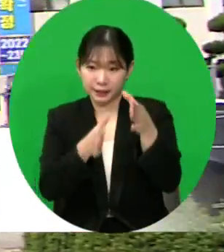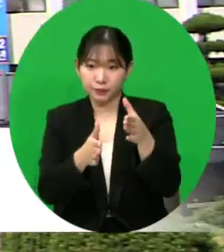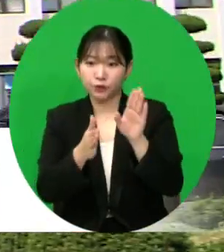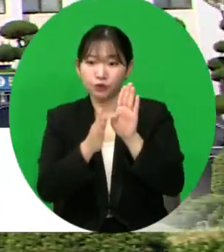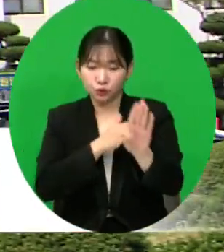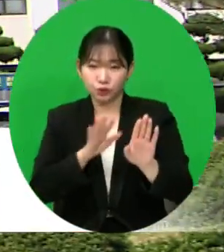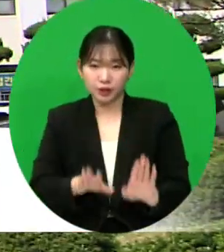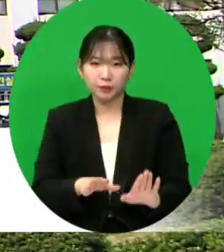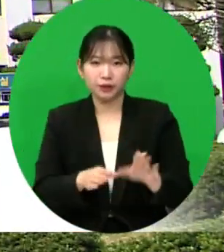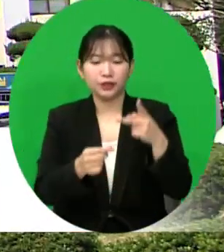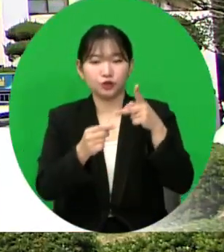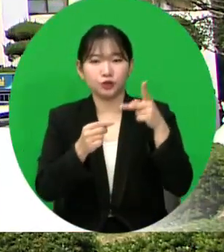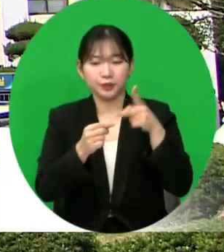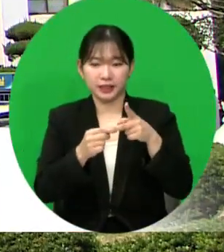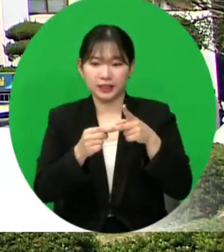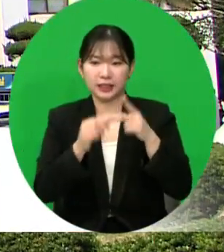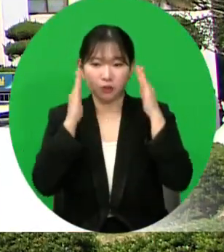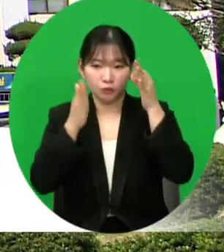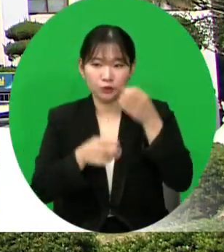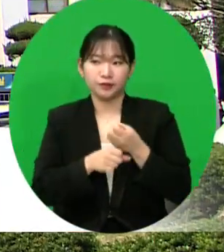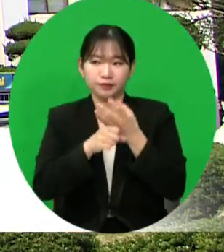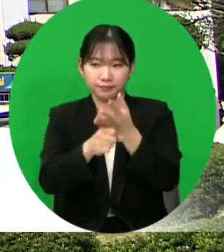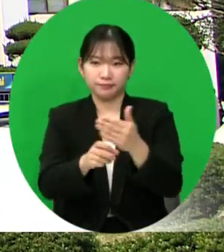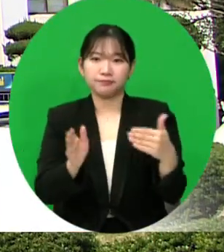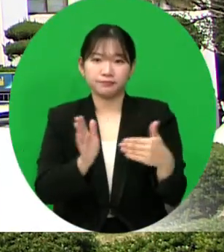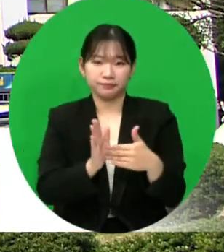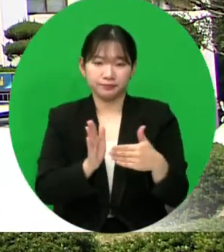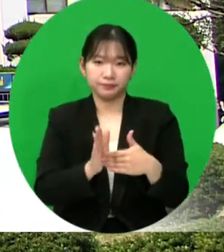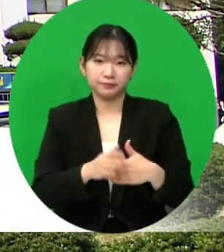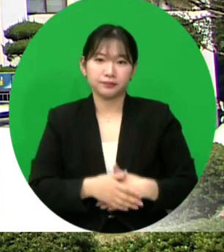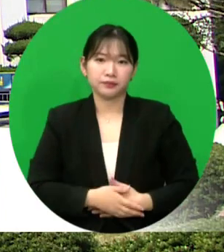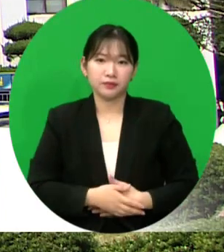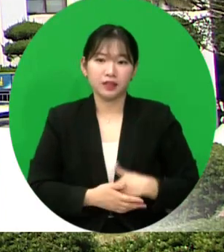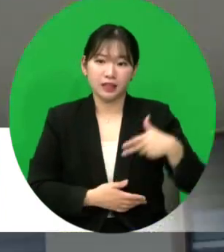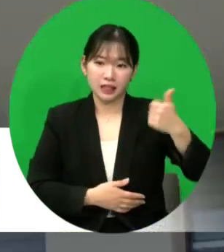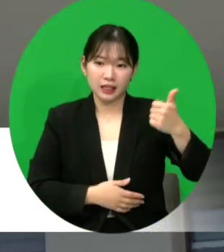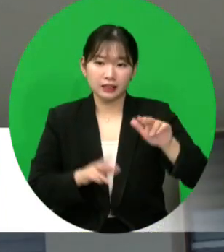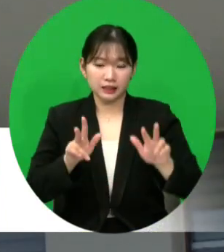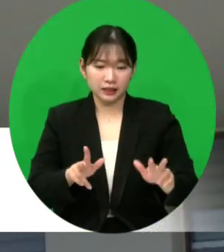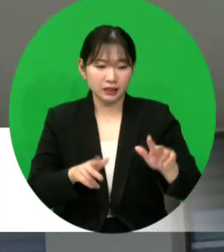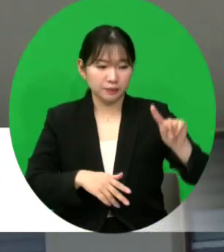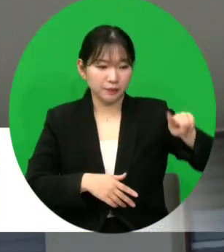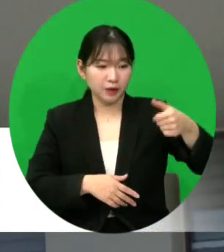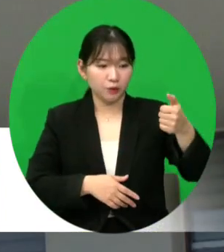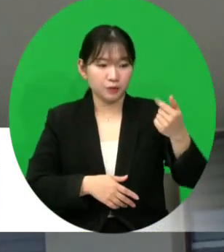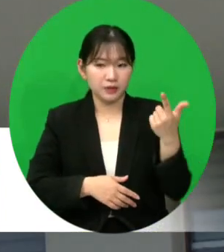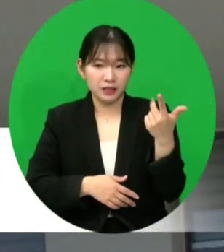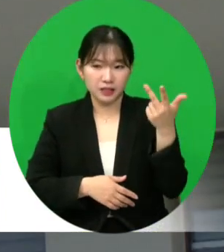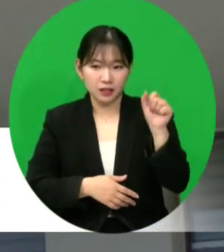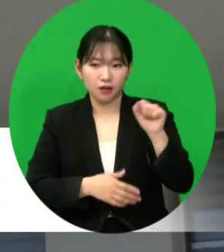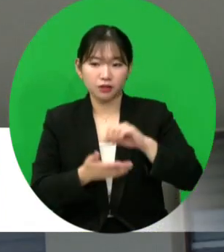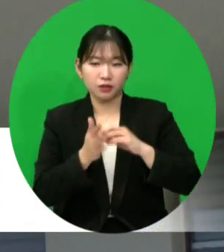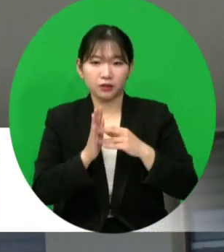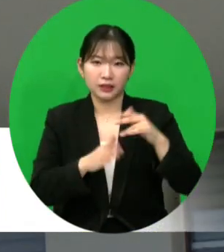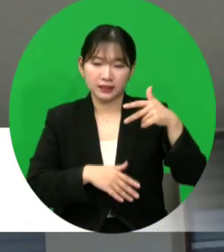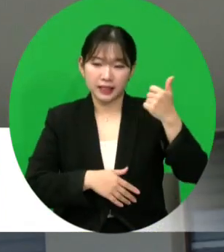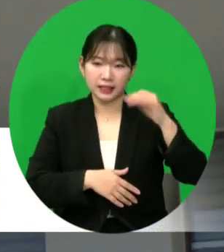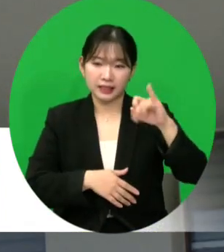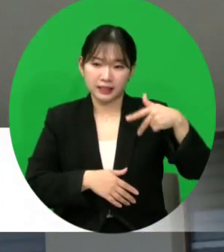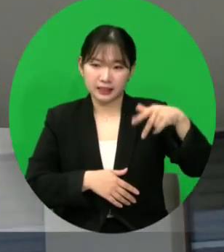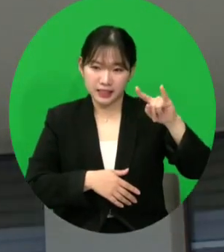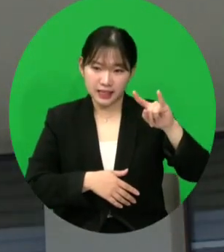후 이번에 두 번째 장학금을 전달했습니다 장은 군은 현재 157억 원 규모에 장흥군